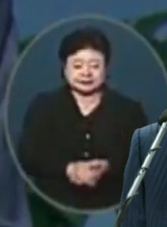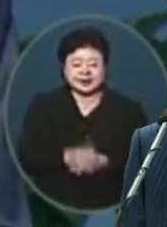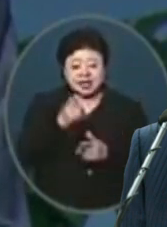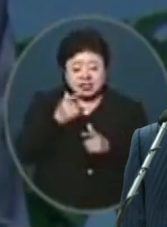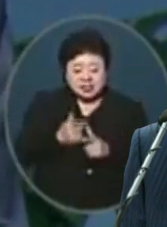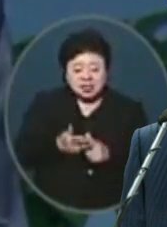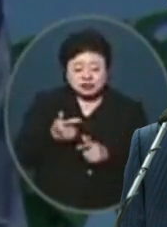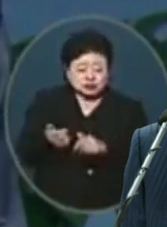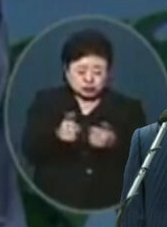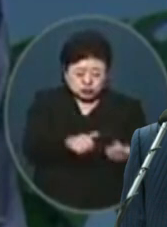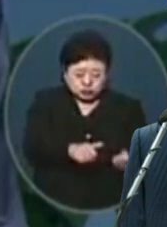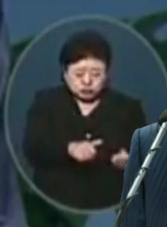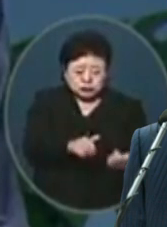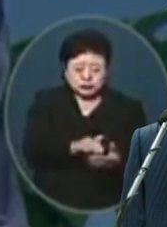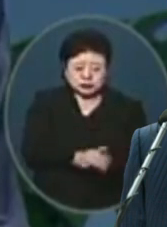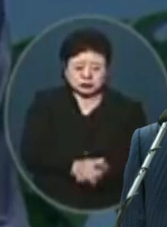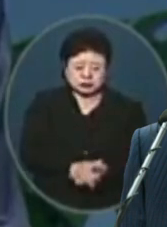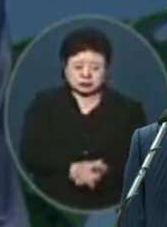예수님 죽을 수가 있습니다.